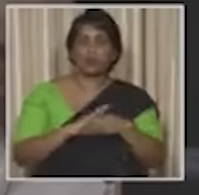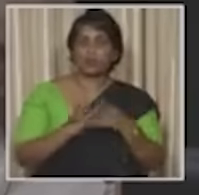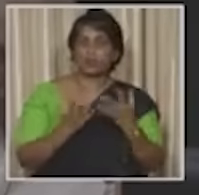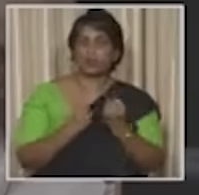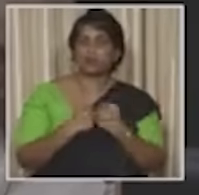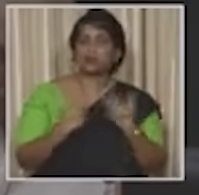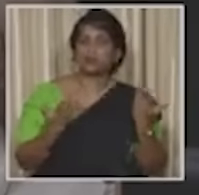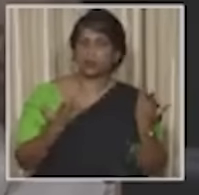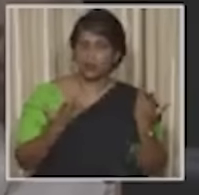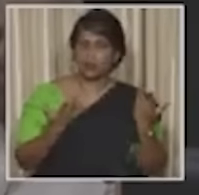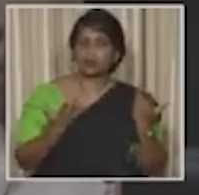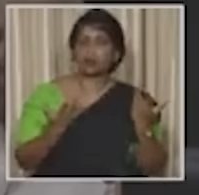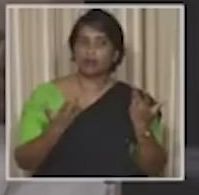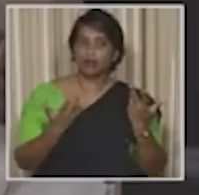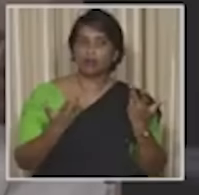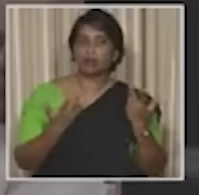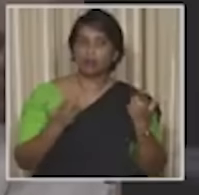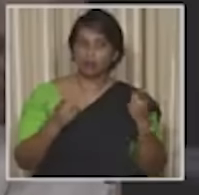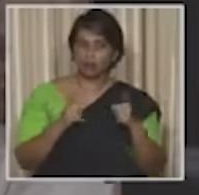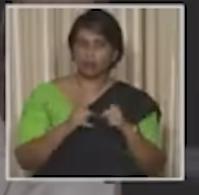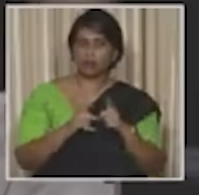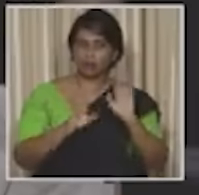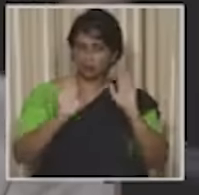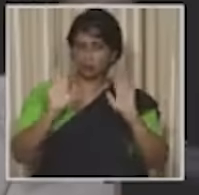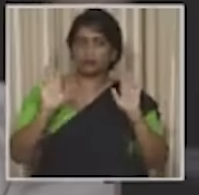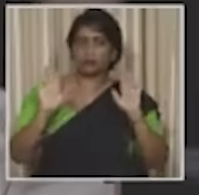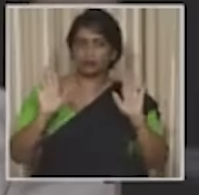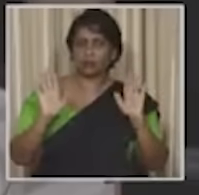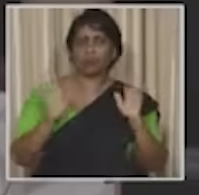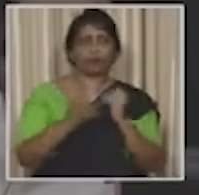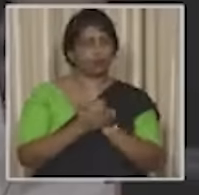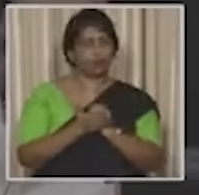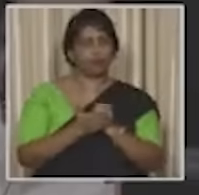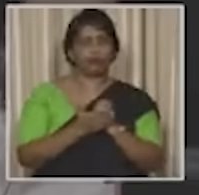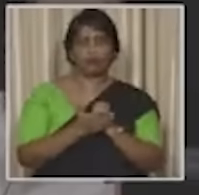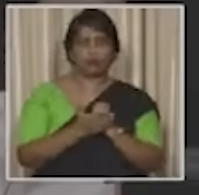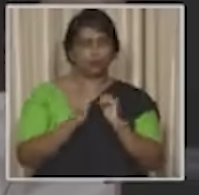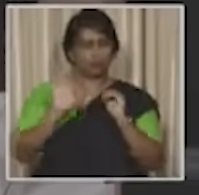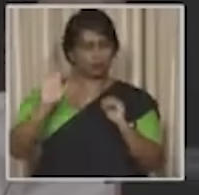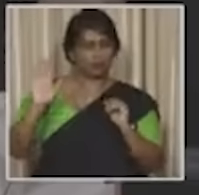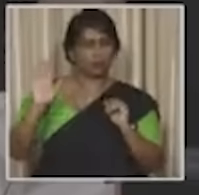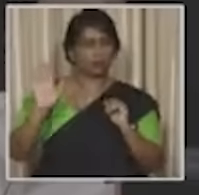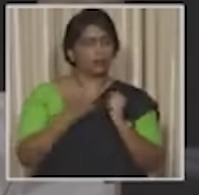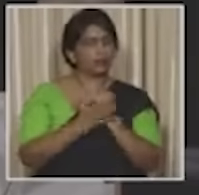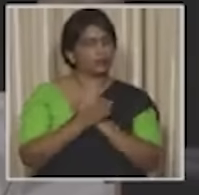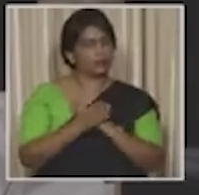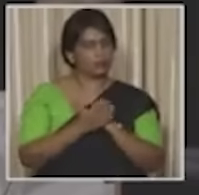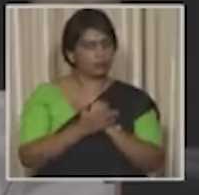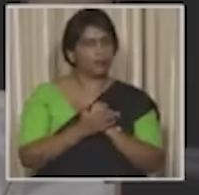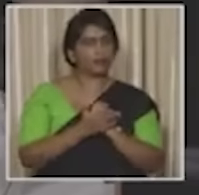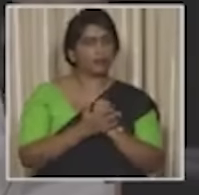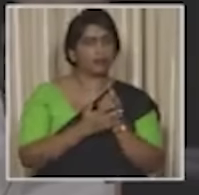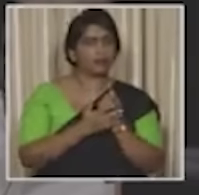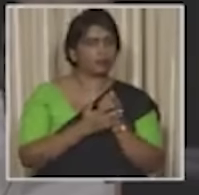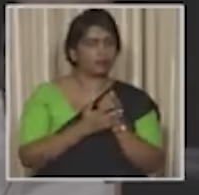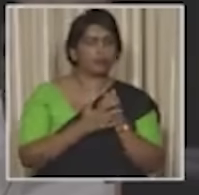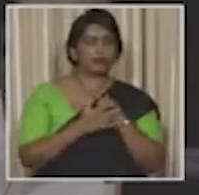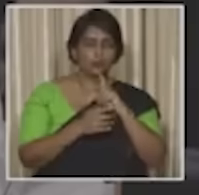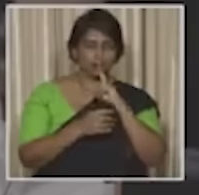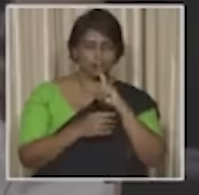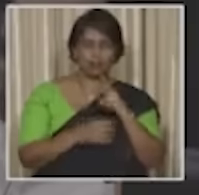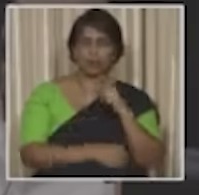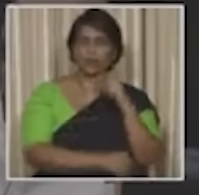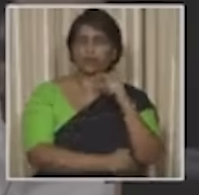ගන්න බෑ අපි අනික නෑ මම මේ සම්පූර්ණ නෑ එමුතුම ඔය සම්පූර්ණ මිල ගැන මම කියන්නම්